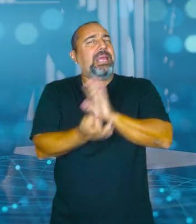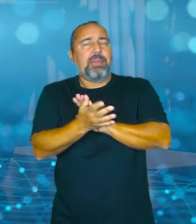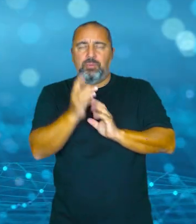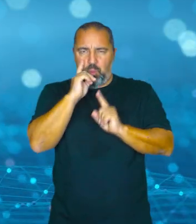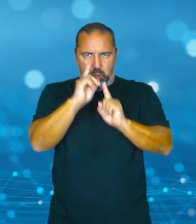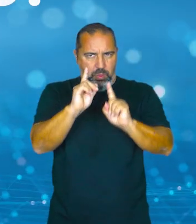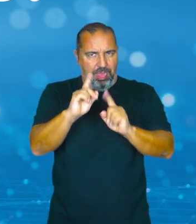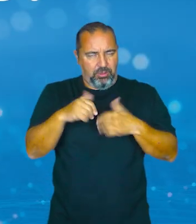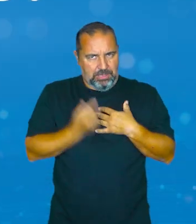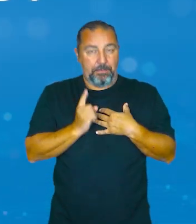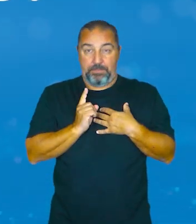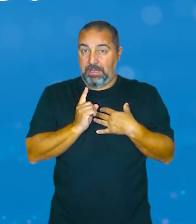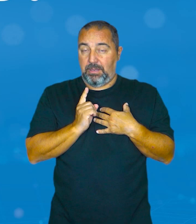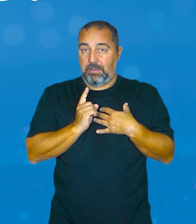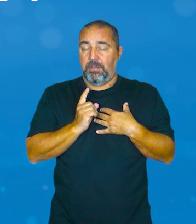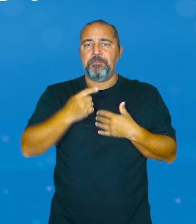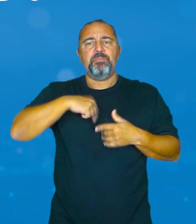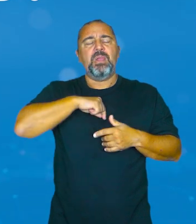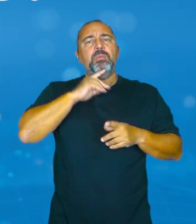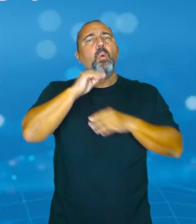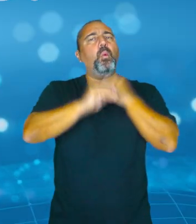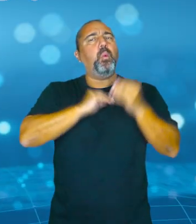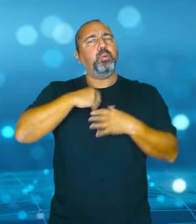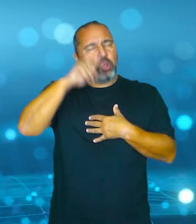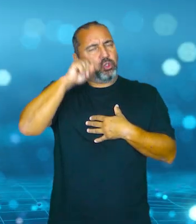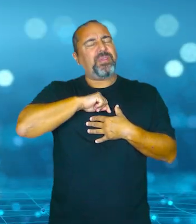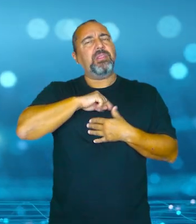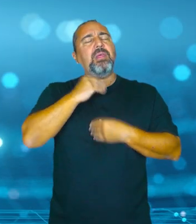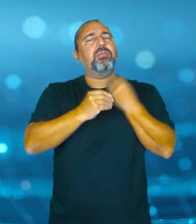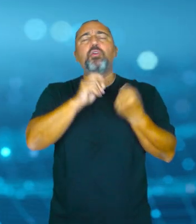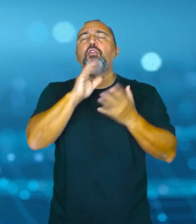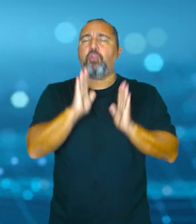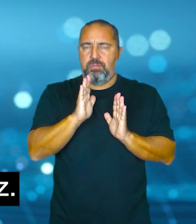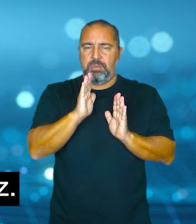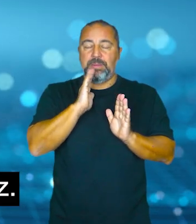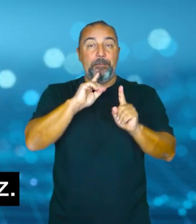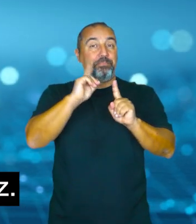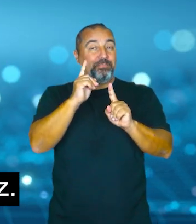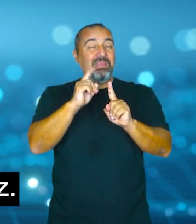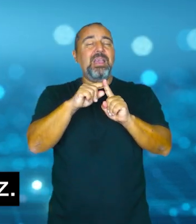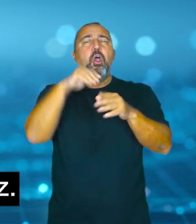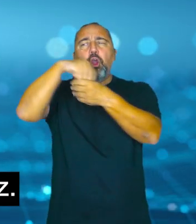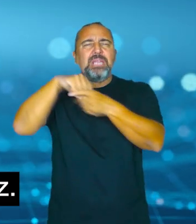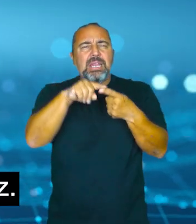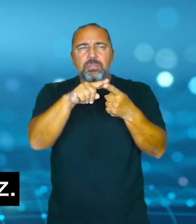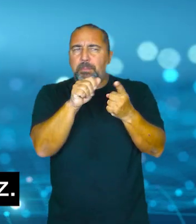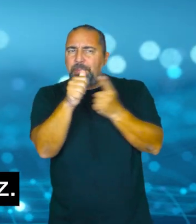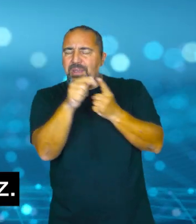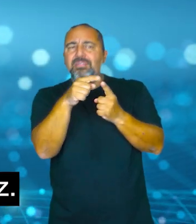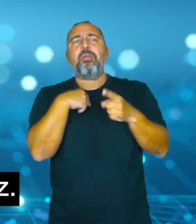dugunean. Nola egin dezakegu erabilera kontziente bat? Ekarpenak egingo dituzten edukiak lehenetsiz, partekatzen